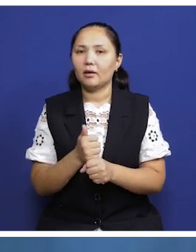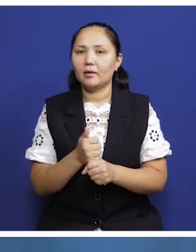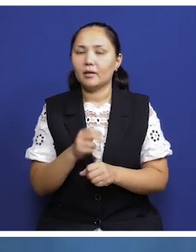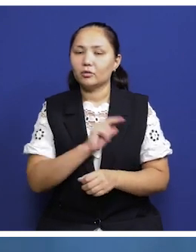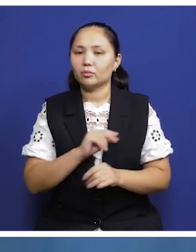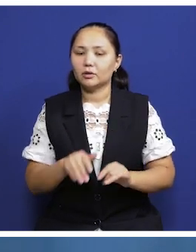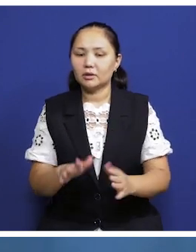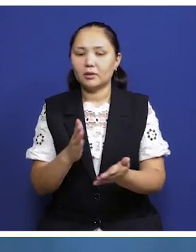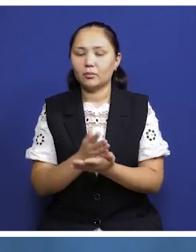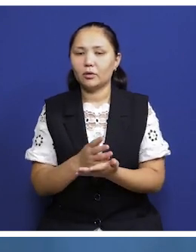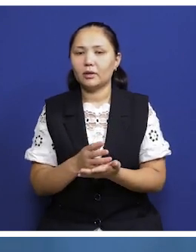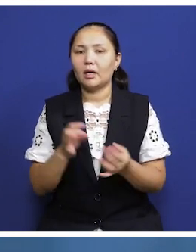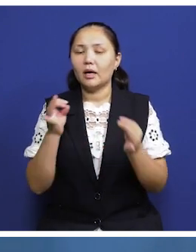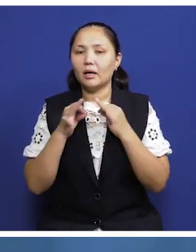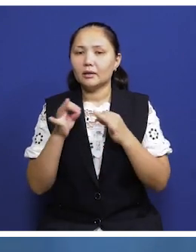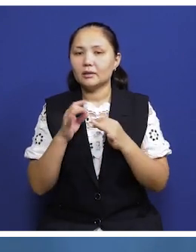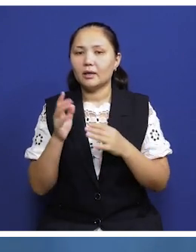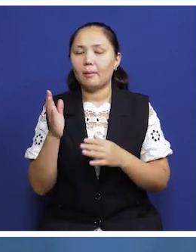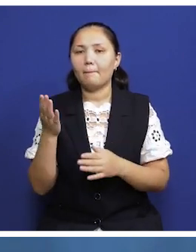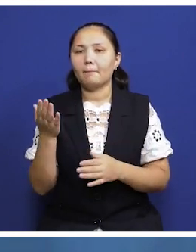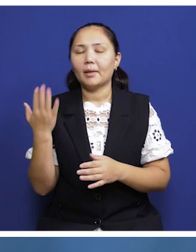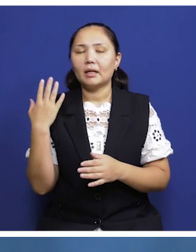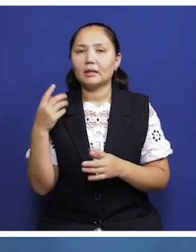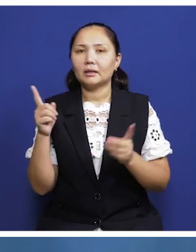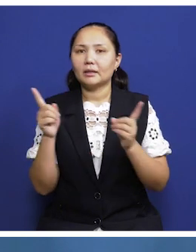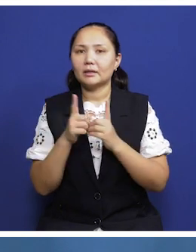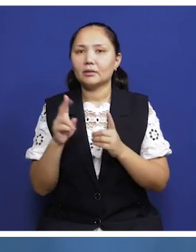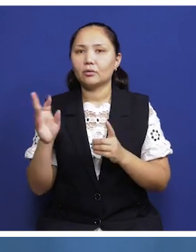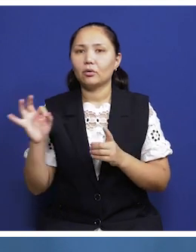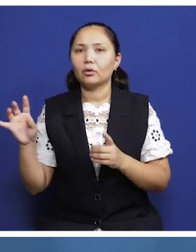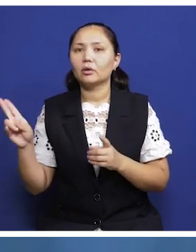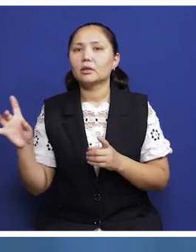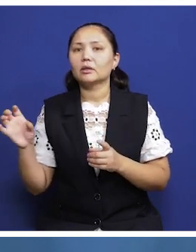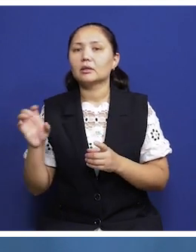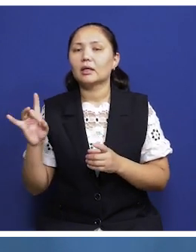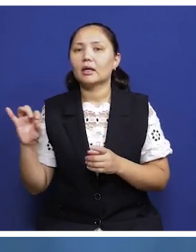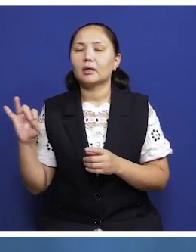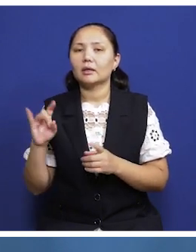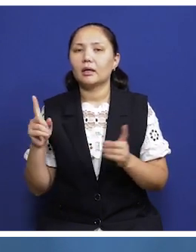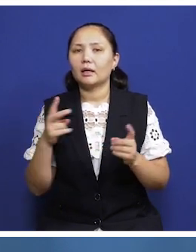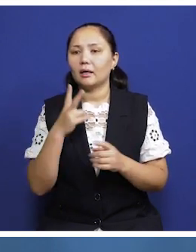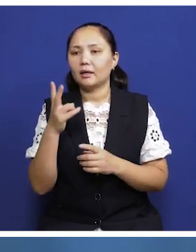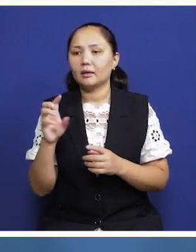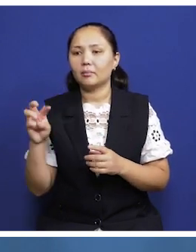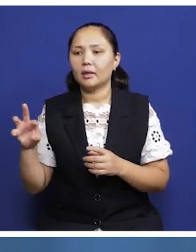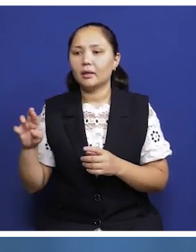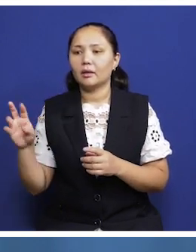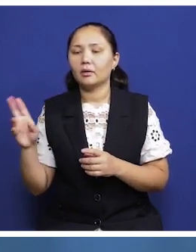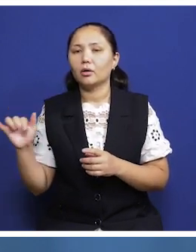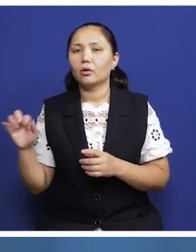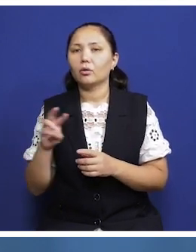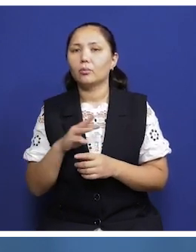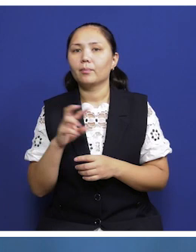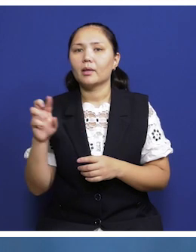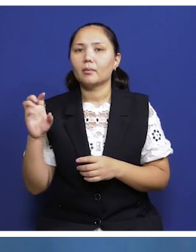атап айтсақ, алдыңғы кездесуде Көксарай ауыл округіне қарасты Жанкөл елді мекені, Маяқұм ауыл округіне қарасты